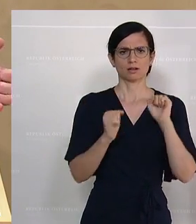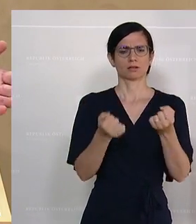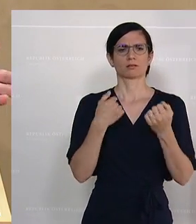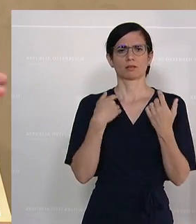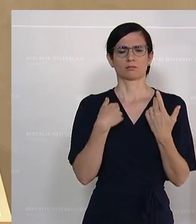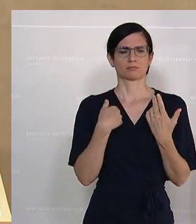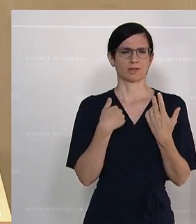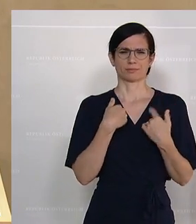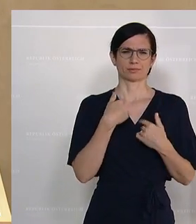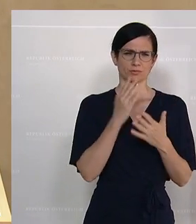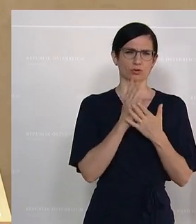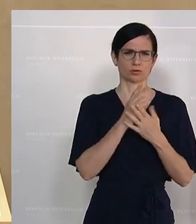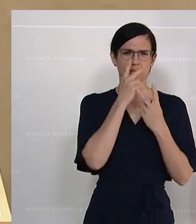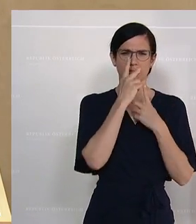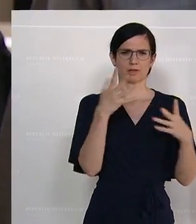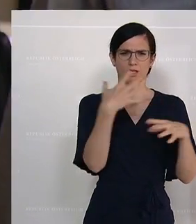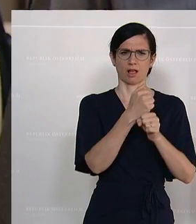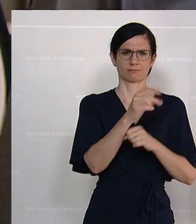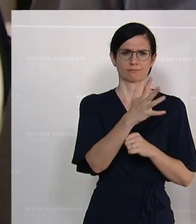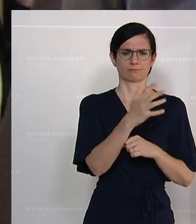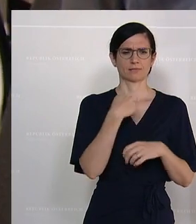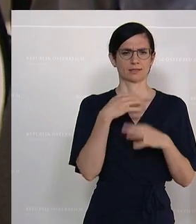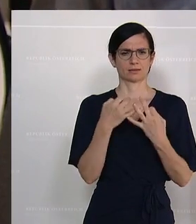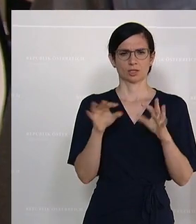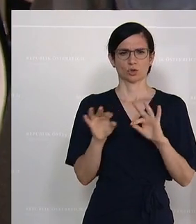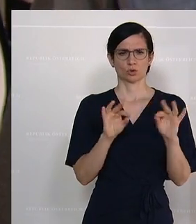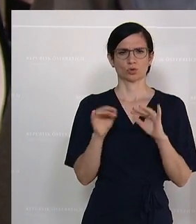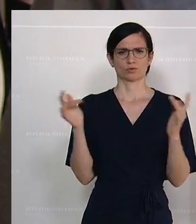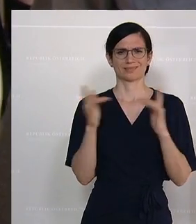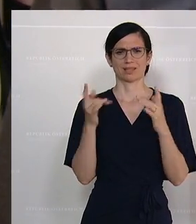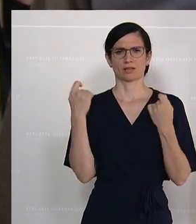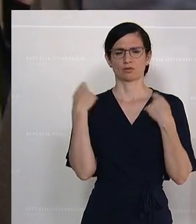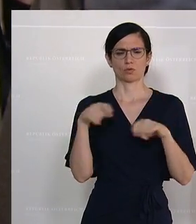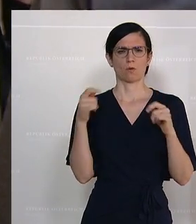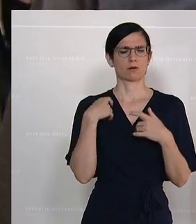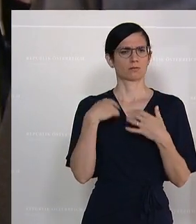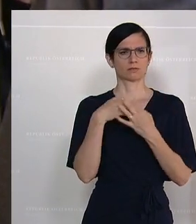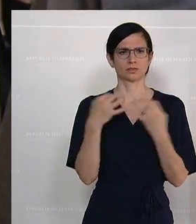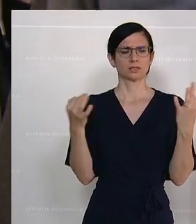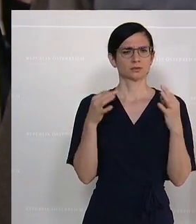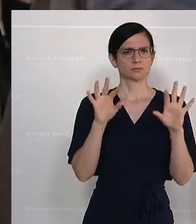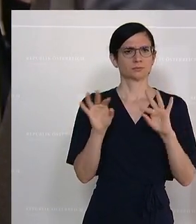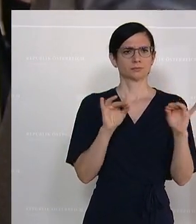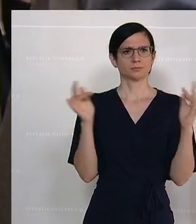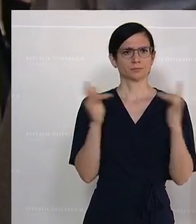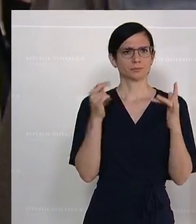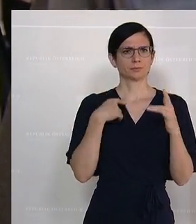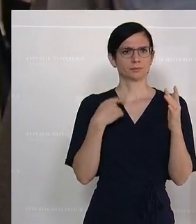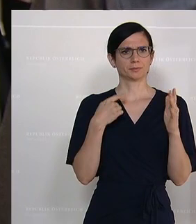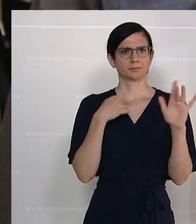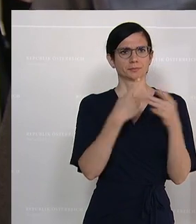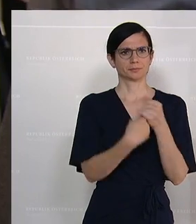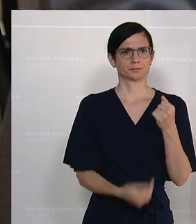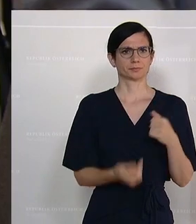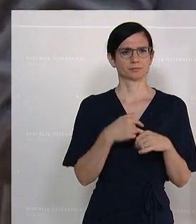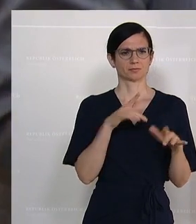weil es heute schon auch mehrfach erwähnt wurde weil sie nichts tun gegen die verteuerung weil sie nichts tun gegen die inflation und jetzt wollen wir vielleicht auch mal mit dem